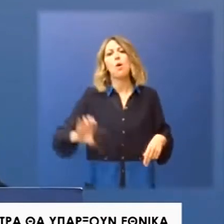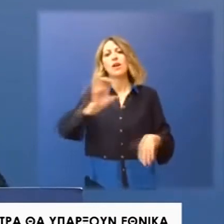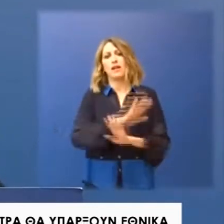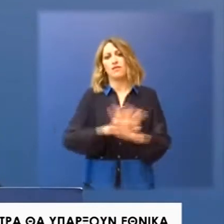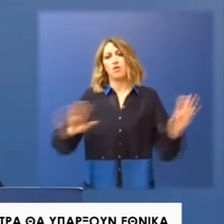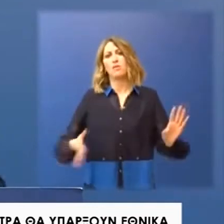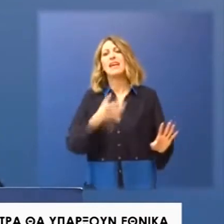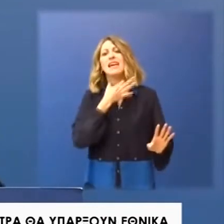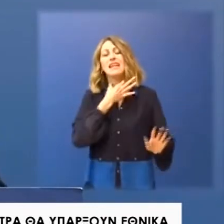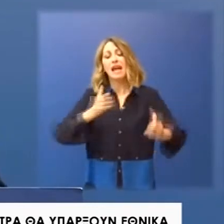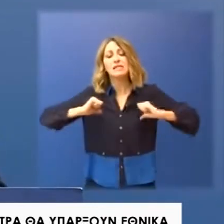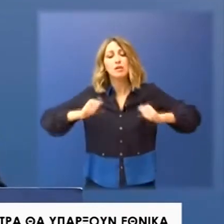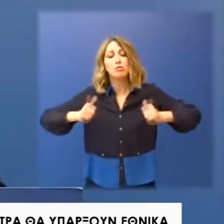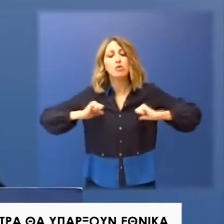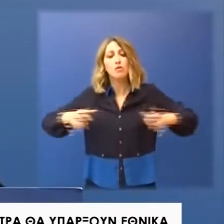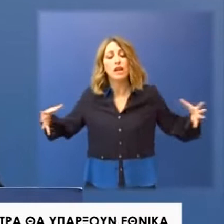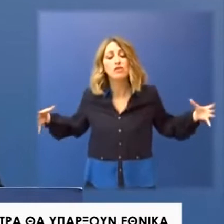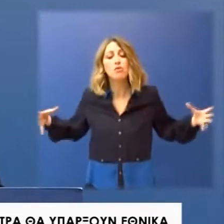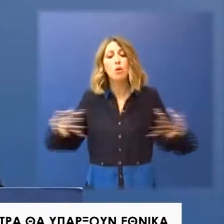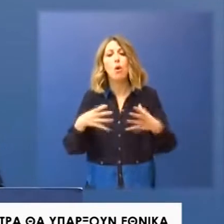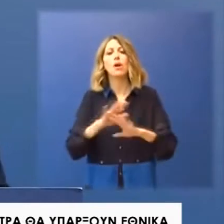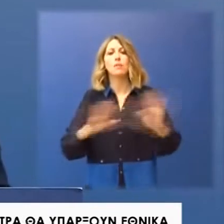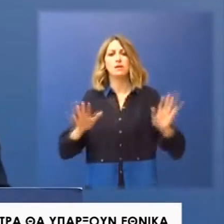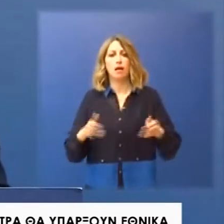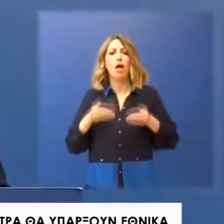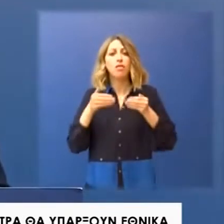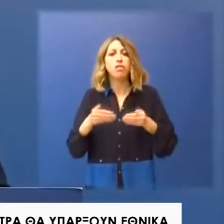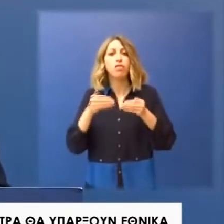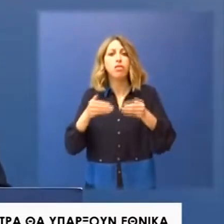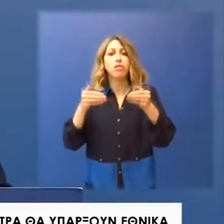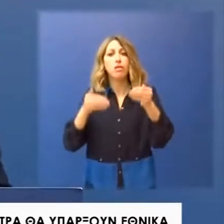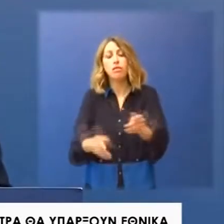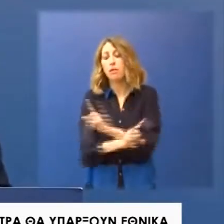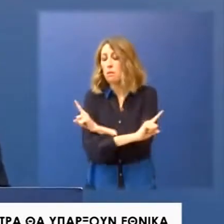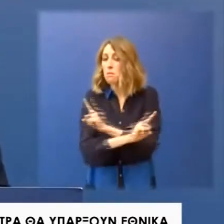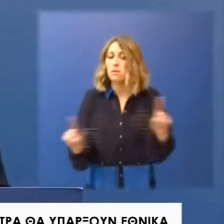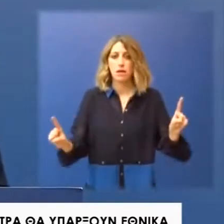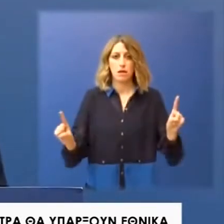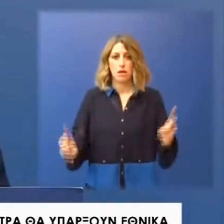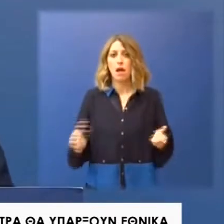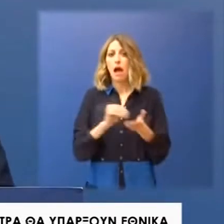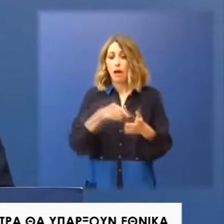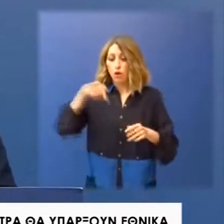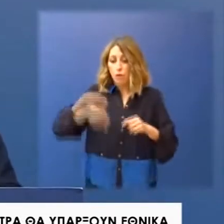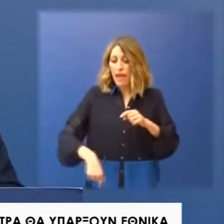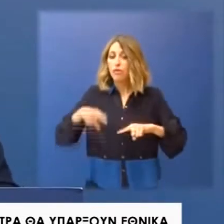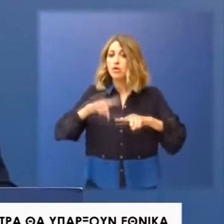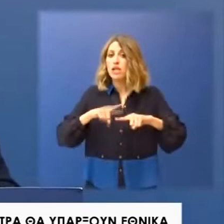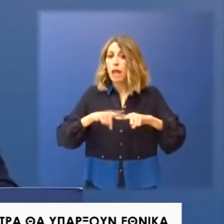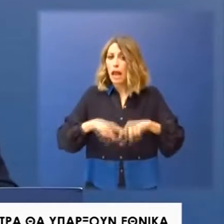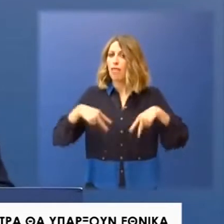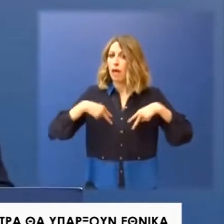περιμένουν, γι' αυτό και οι δράσεις αυτές δεν πρέπει να αργήσουν. Παράλληλα, σε εθνικό επίπεδο εξετάζονται διαρκώς όλα τα οικονομικά